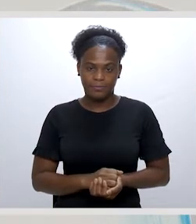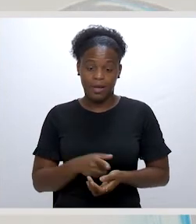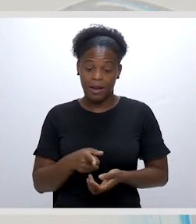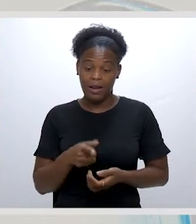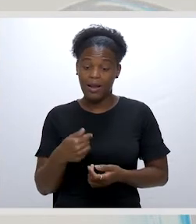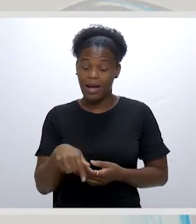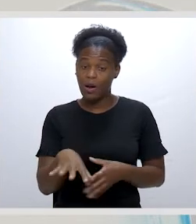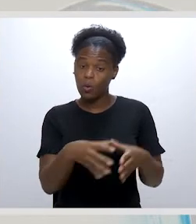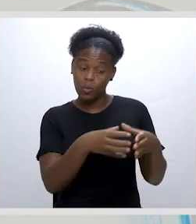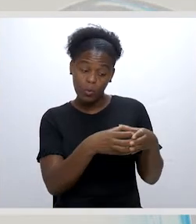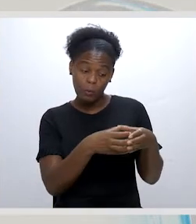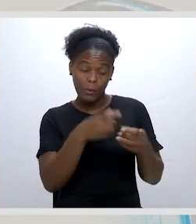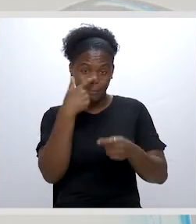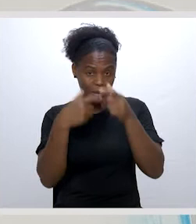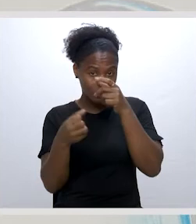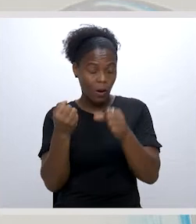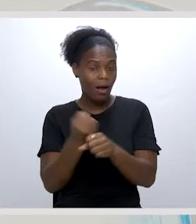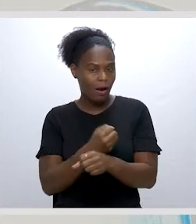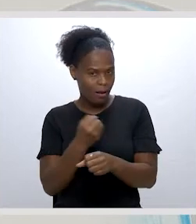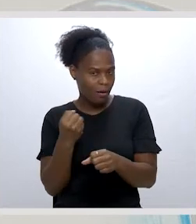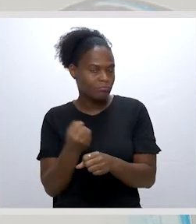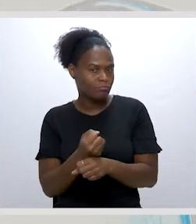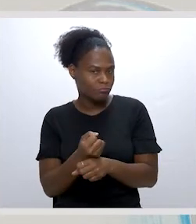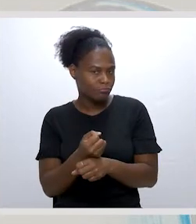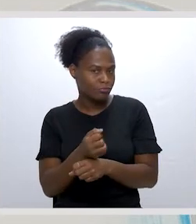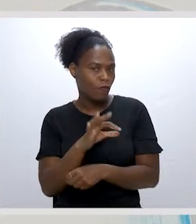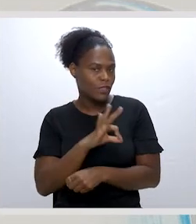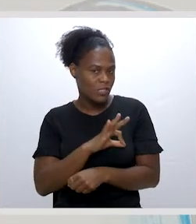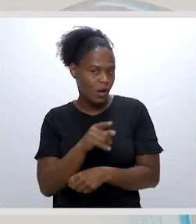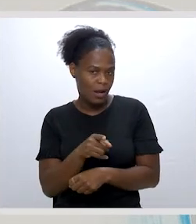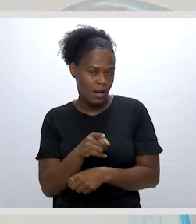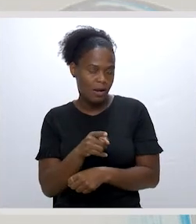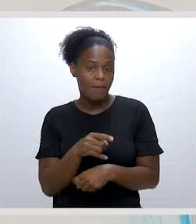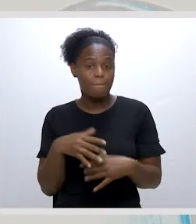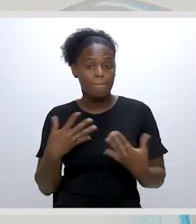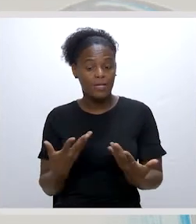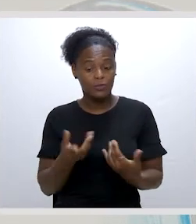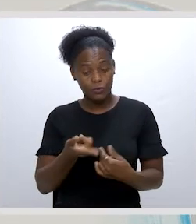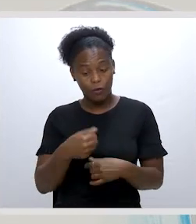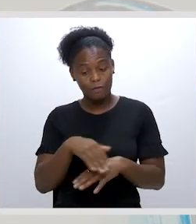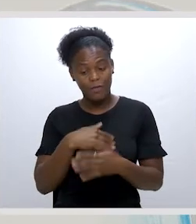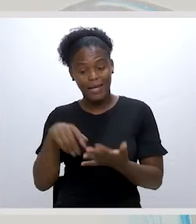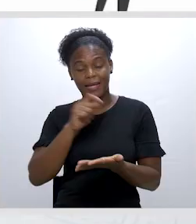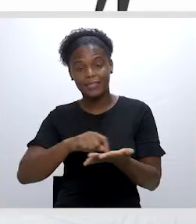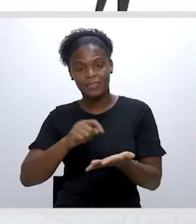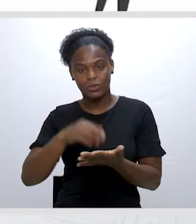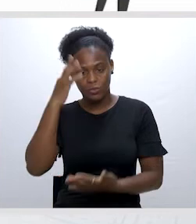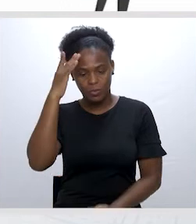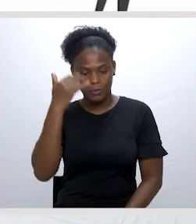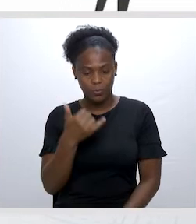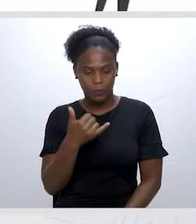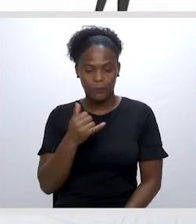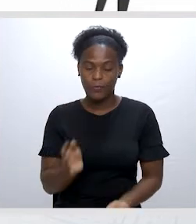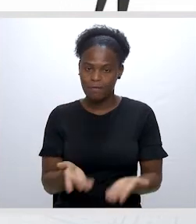de professionnels. Maintenant, on passe à l'exercice 2. On y